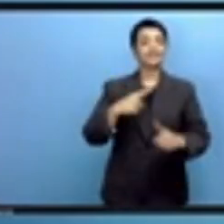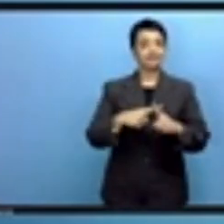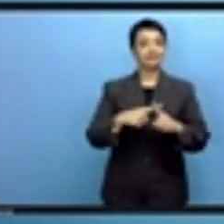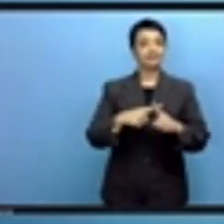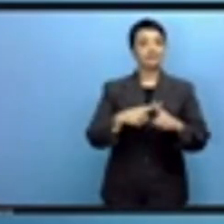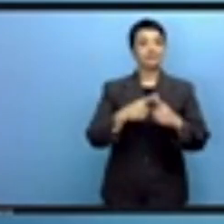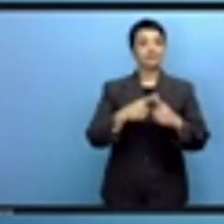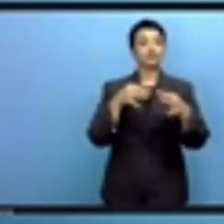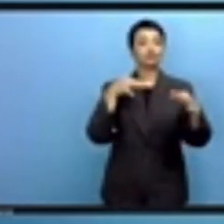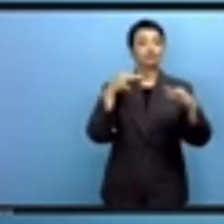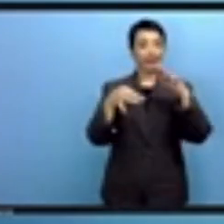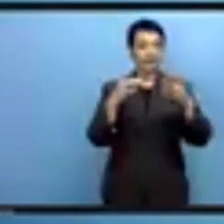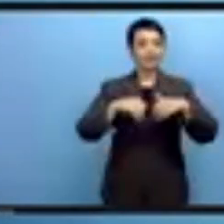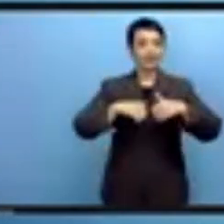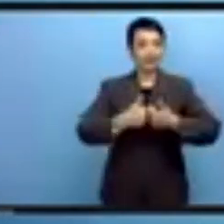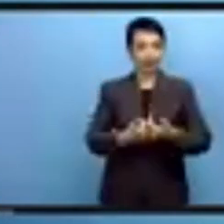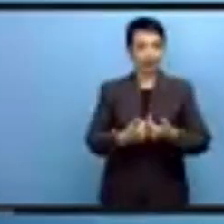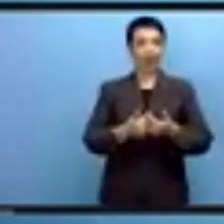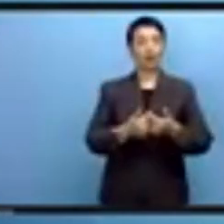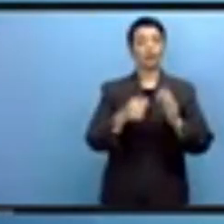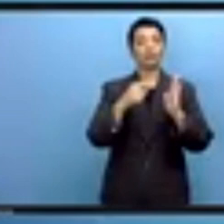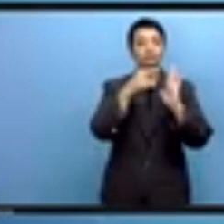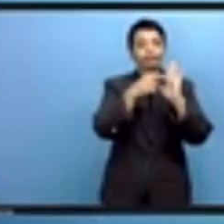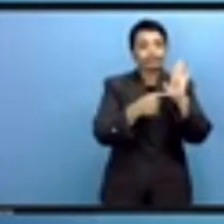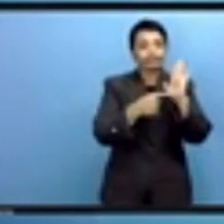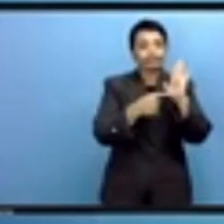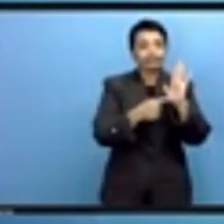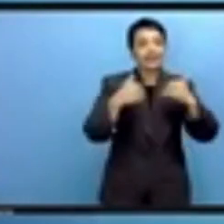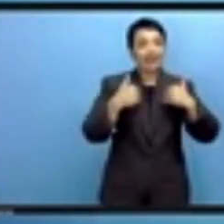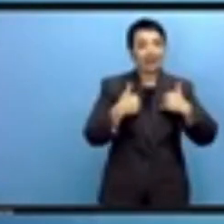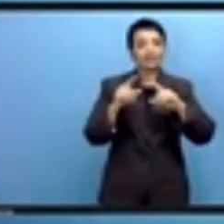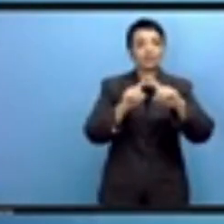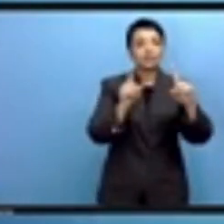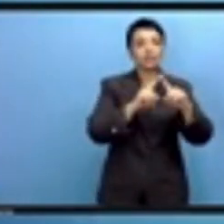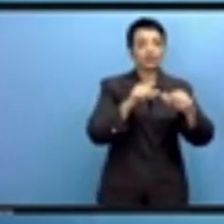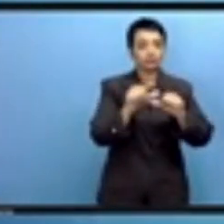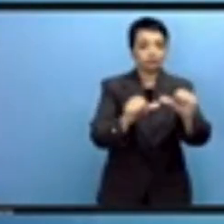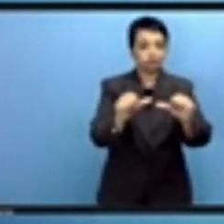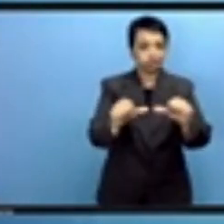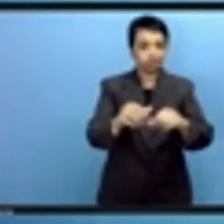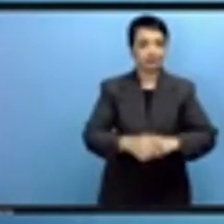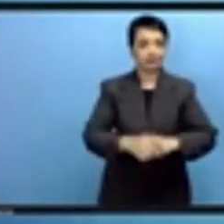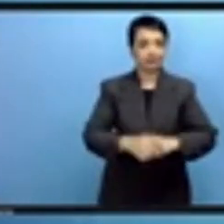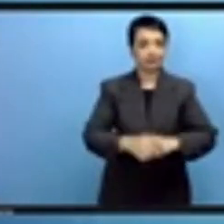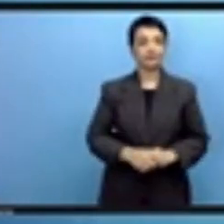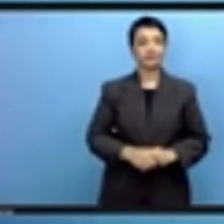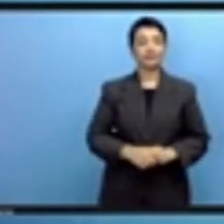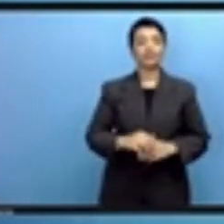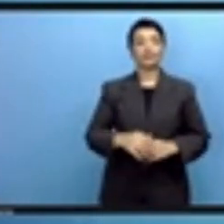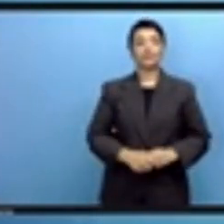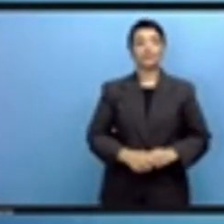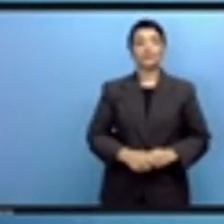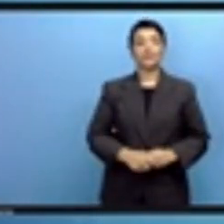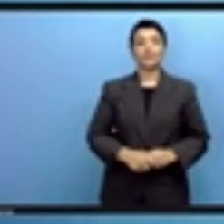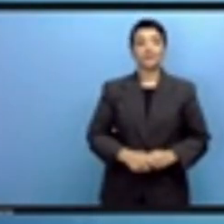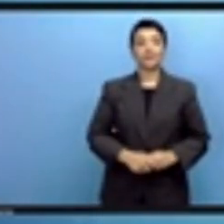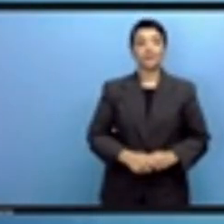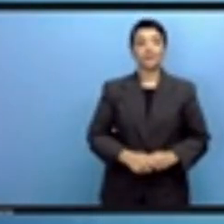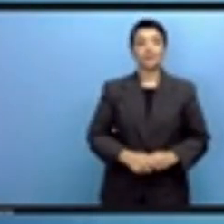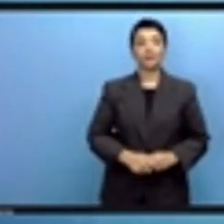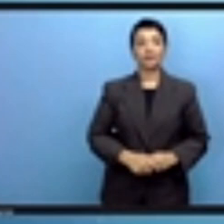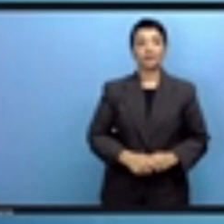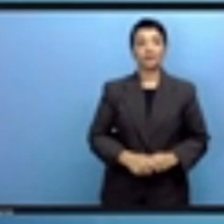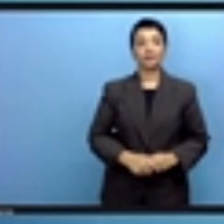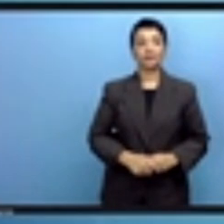技术特使 Gil， 我们非常期待能够将我们讨论带到未